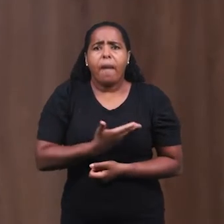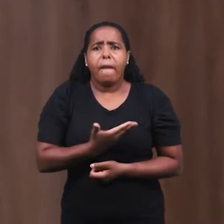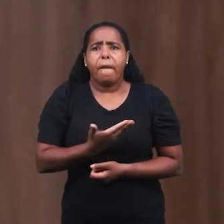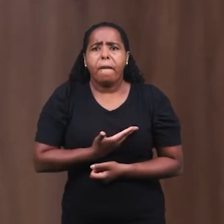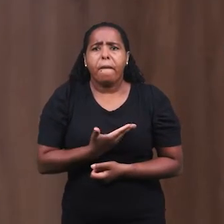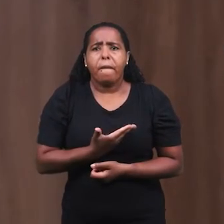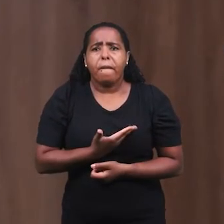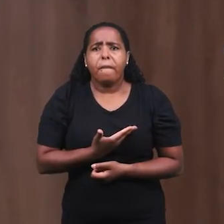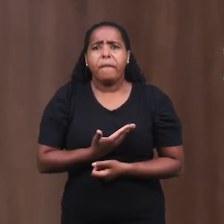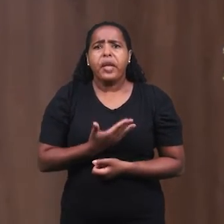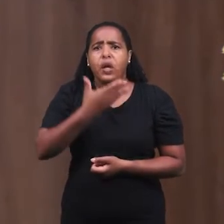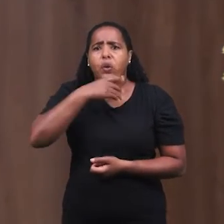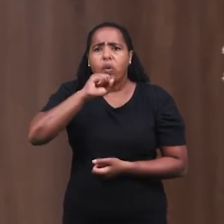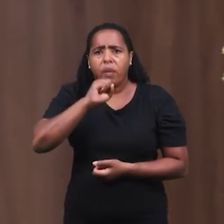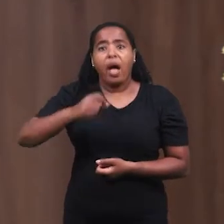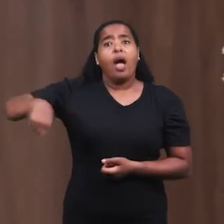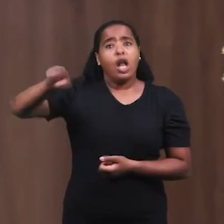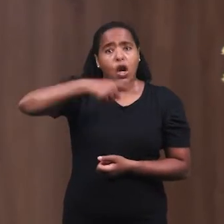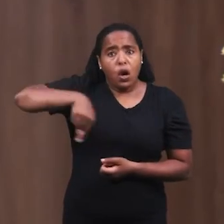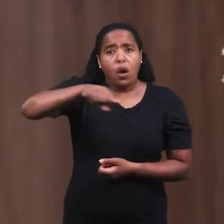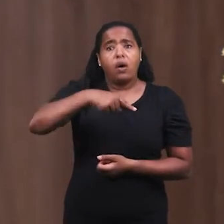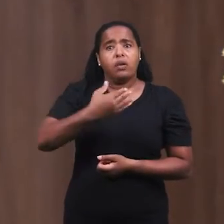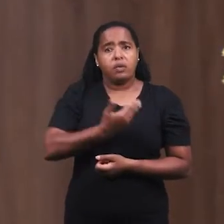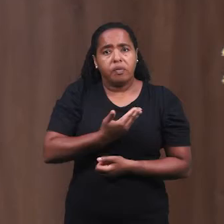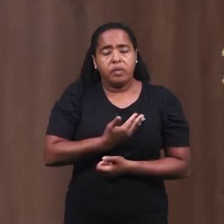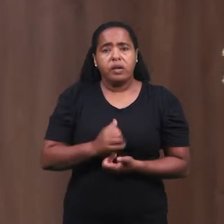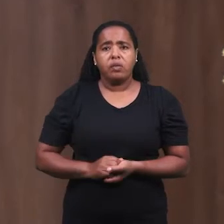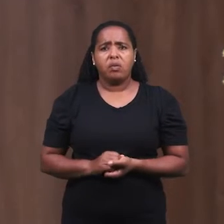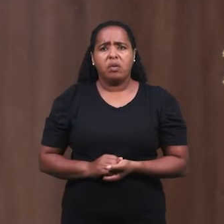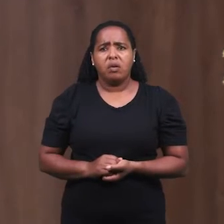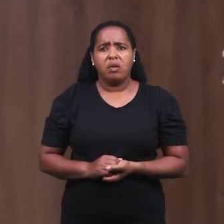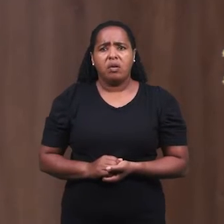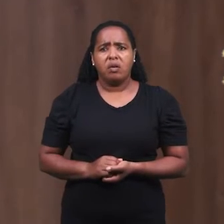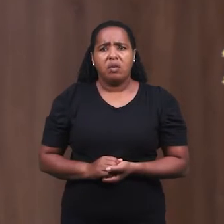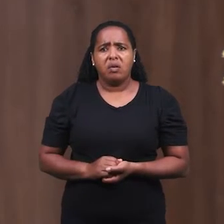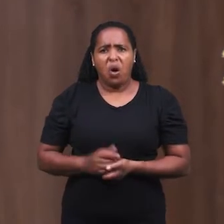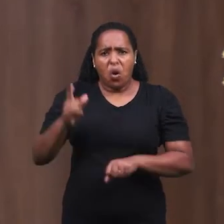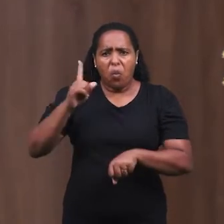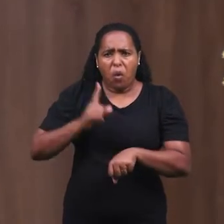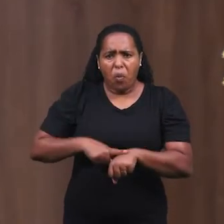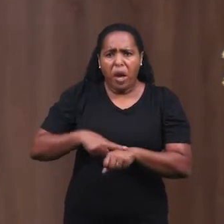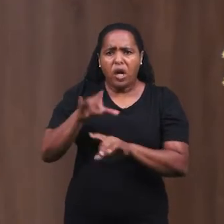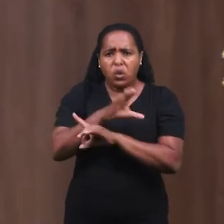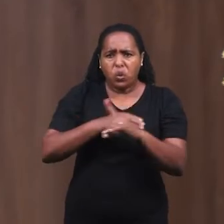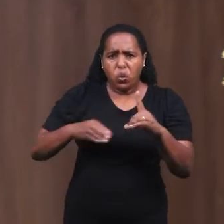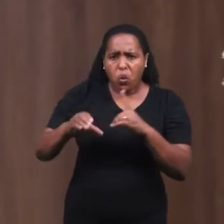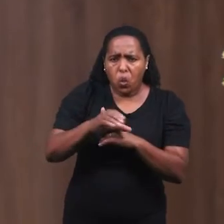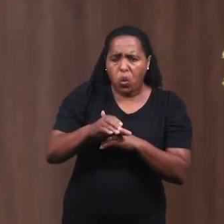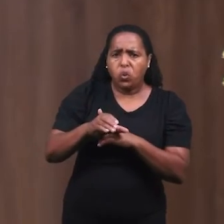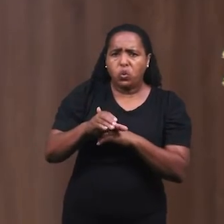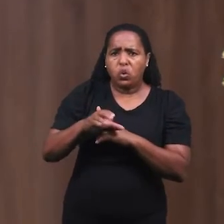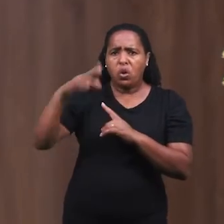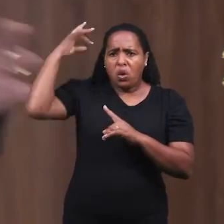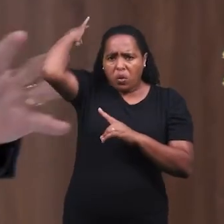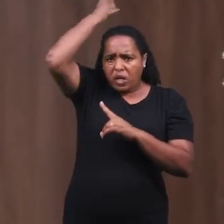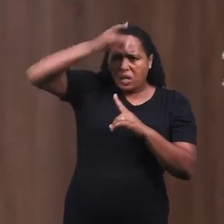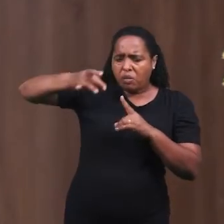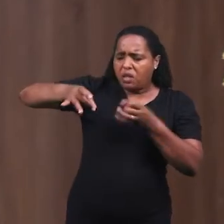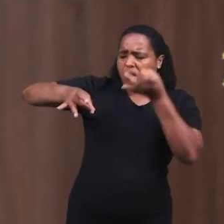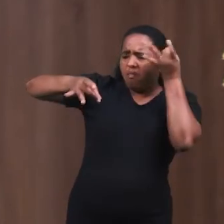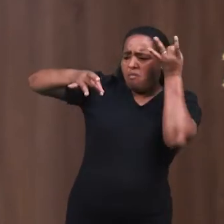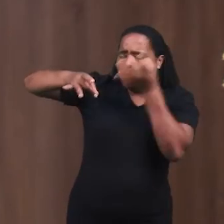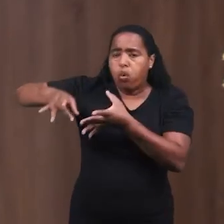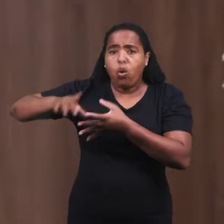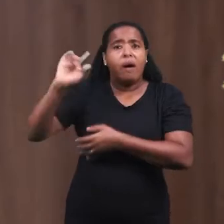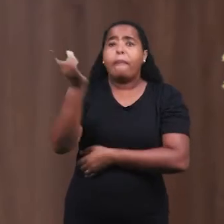Святого. Друг отца – это наш друг. Это не время изгонять Духа Святого с богослужения,